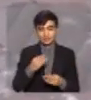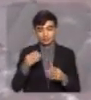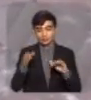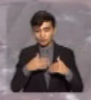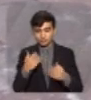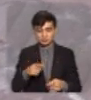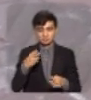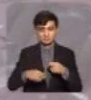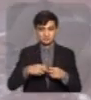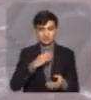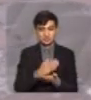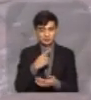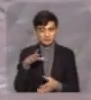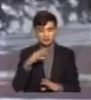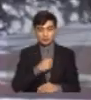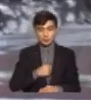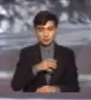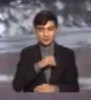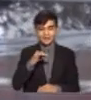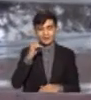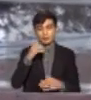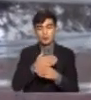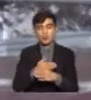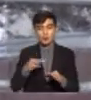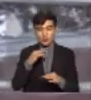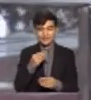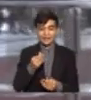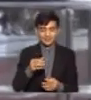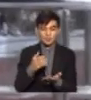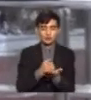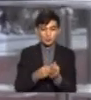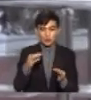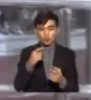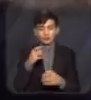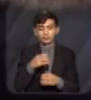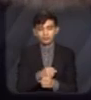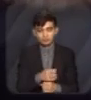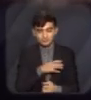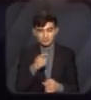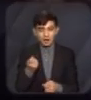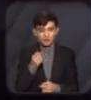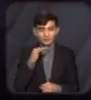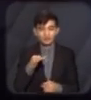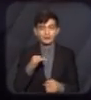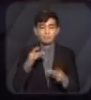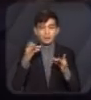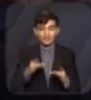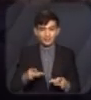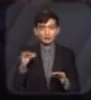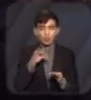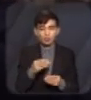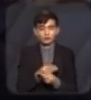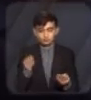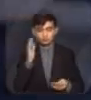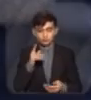қапалы. Ал атқамінерлер атаулы әлеуметтік көмек ретінде берілетін ақша азайғанымен кепілдендірілген әлеуметтік пакет беріледі деп айтып